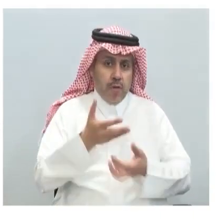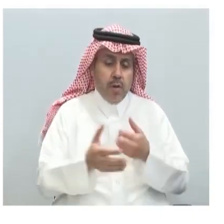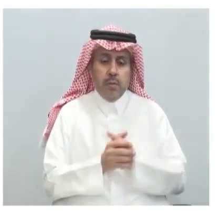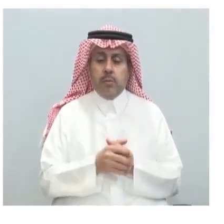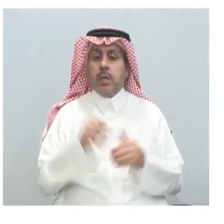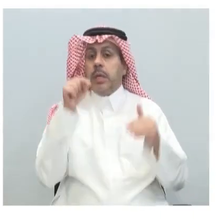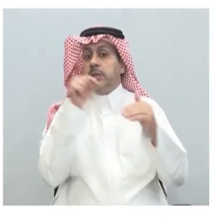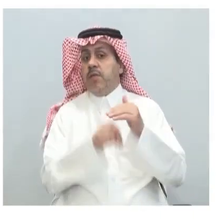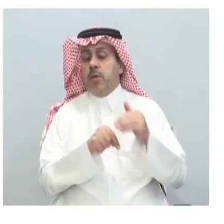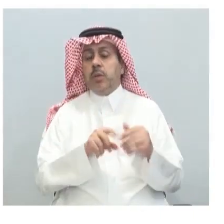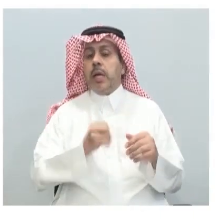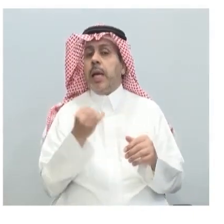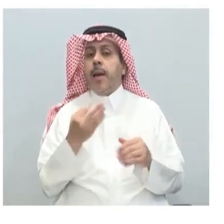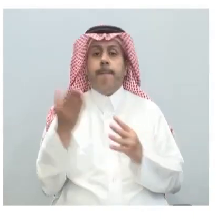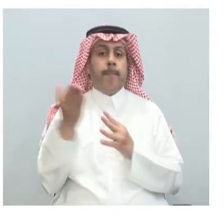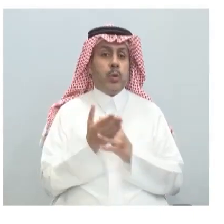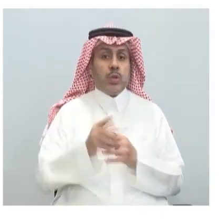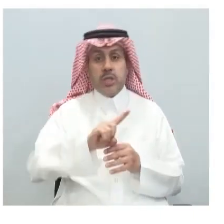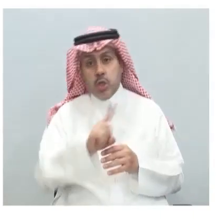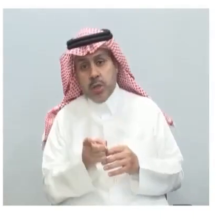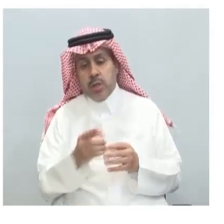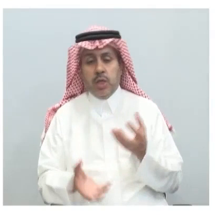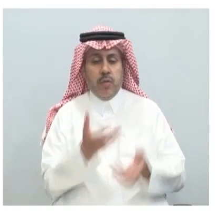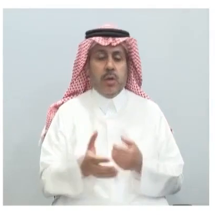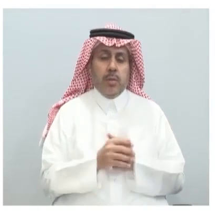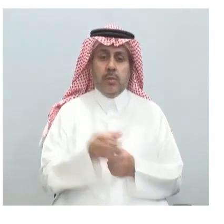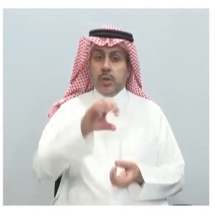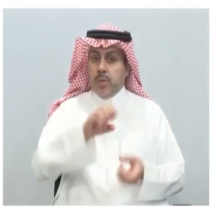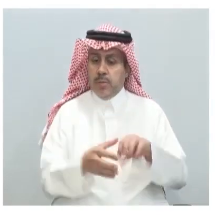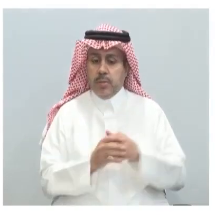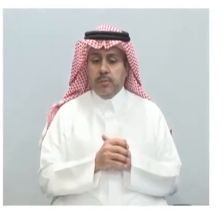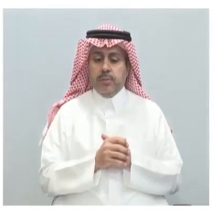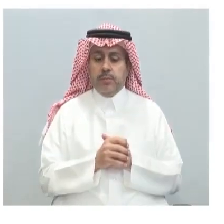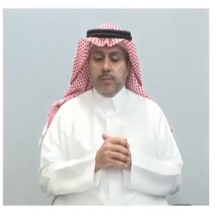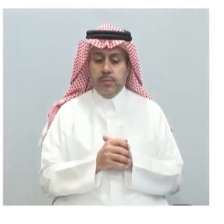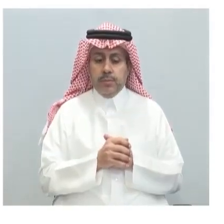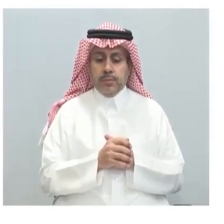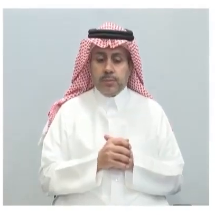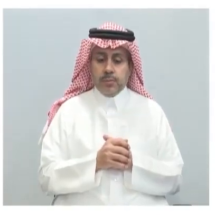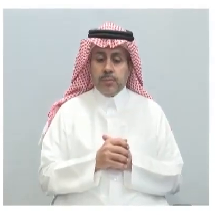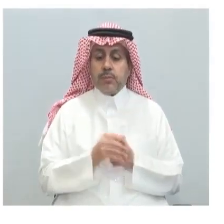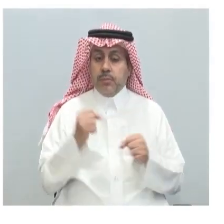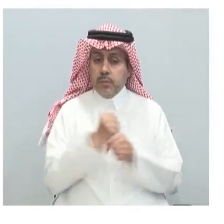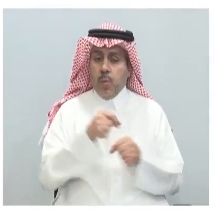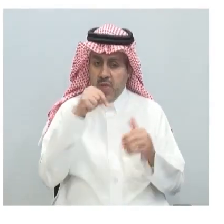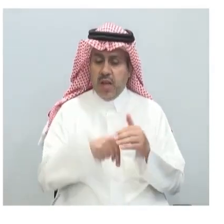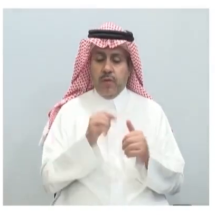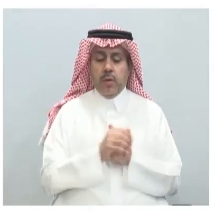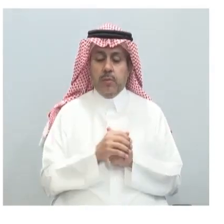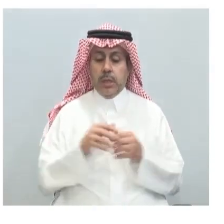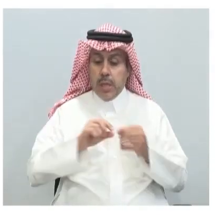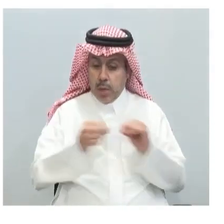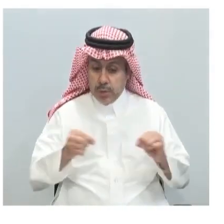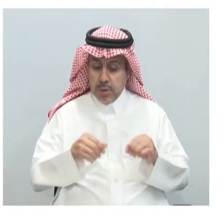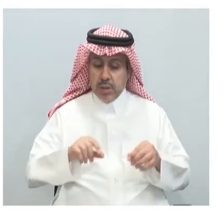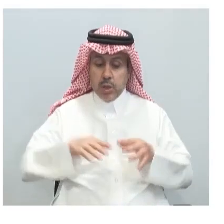الاول نحسب متوسط سرعه التفاعل الكيميائي من بيانات التجربه وايضا سنكمل هذا الهدف اليوم نربط بين سرعه التفاعل الكيميائي